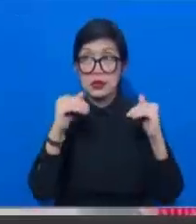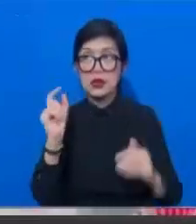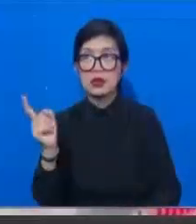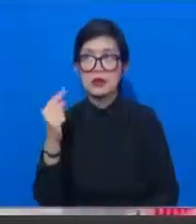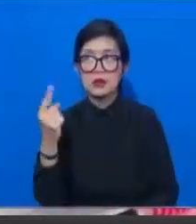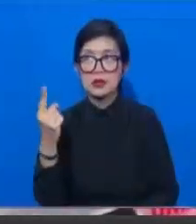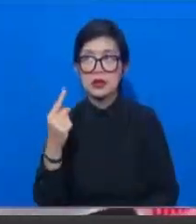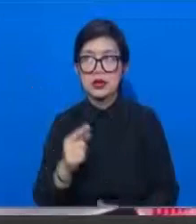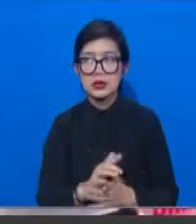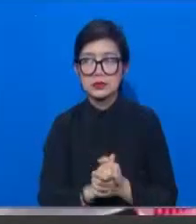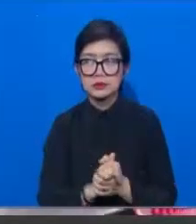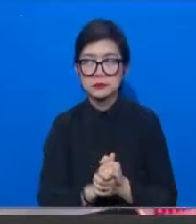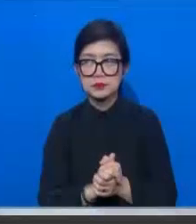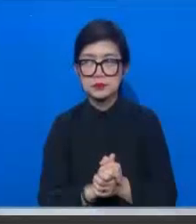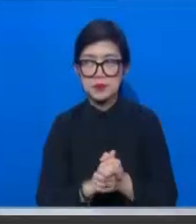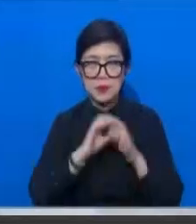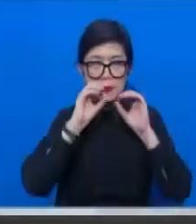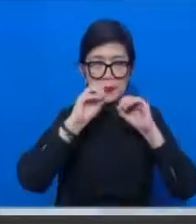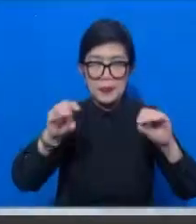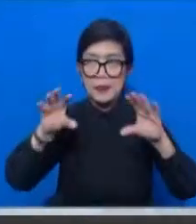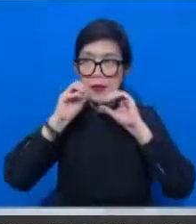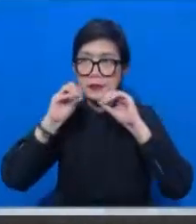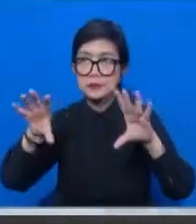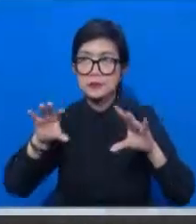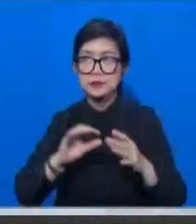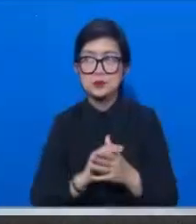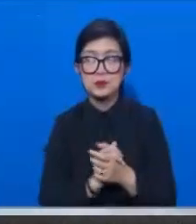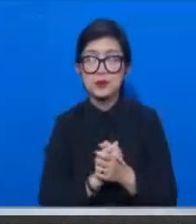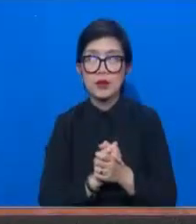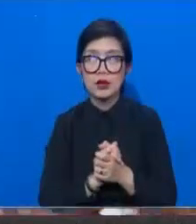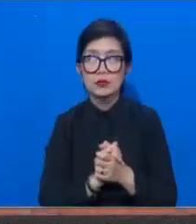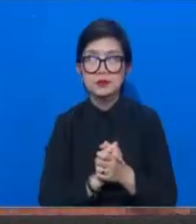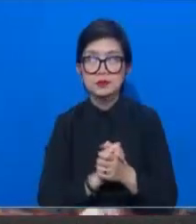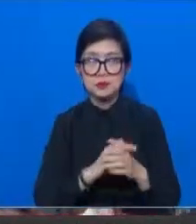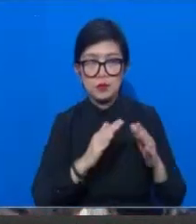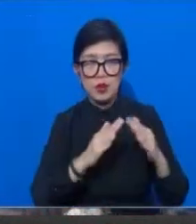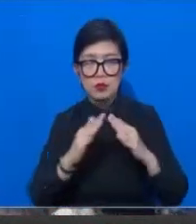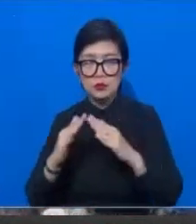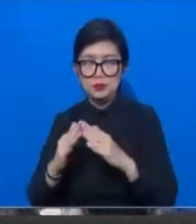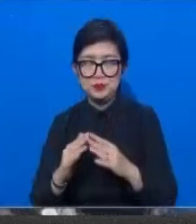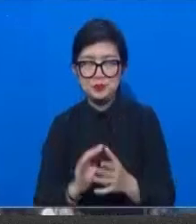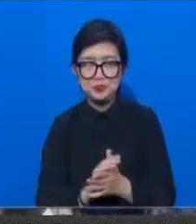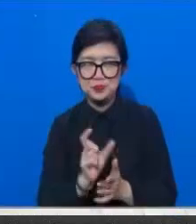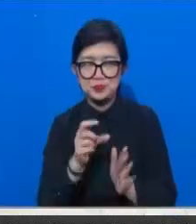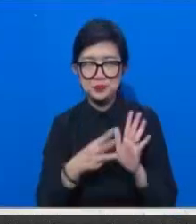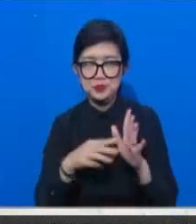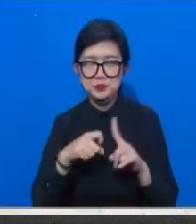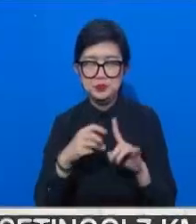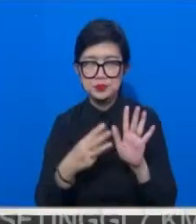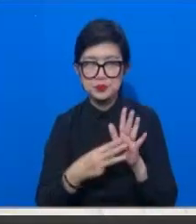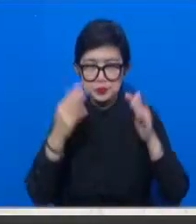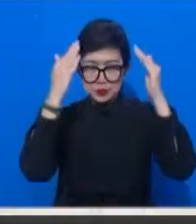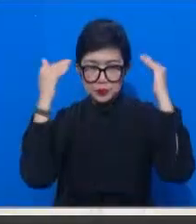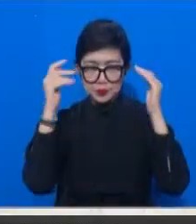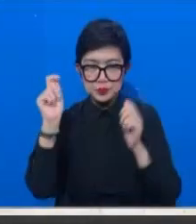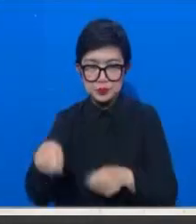ini sampai pada level terbawah. Kalangan rumah tangga kurang mampu, usaha mikro kecil dan menengah, petani serta nelayan sebagai